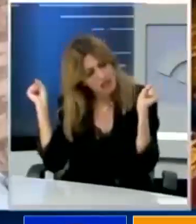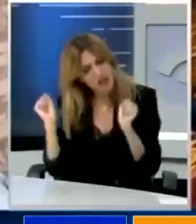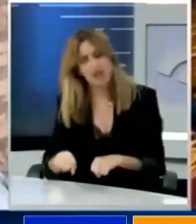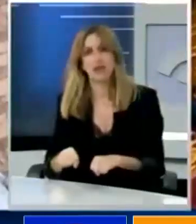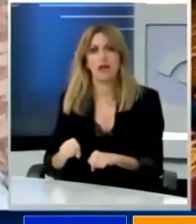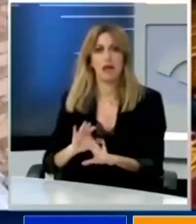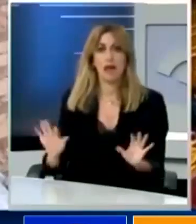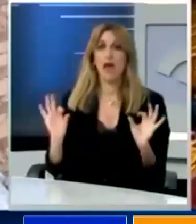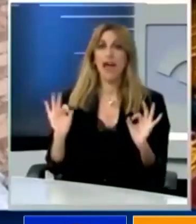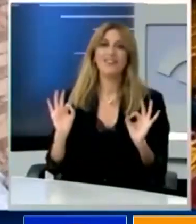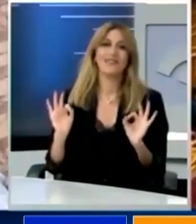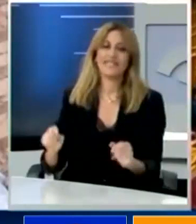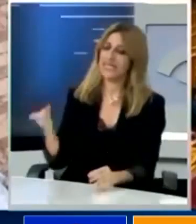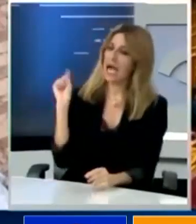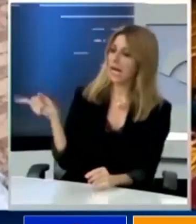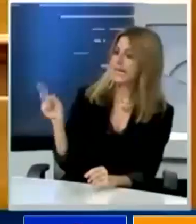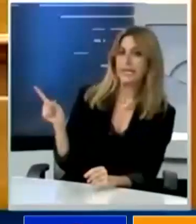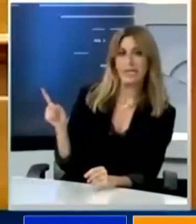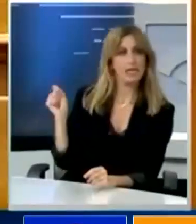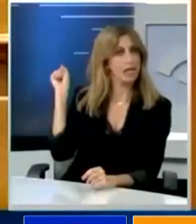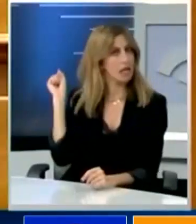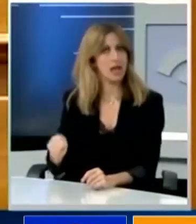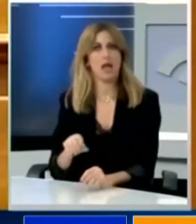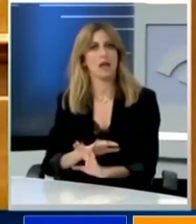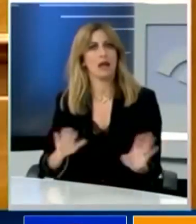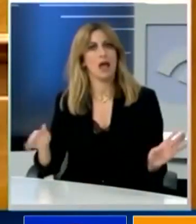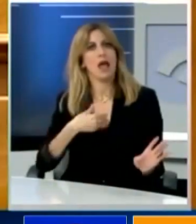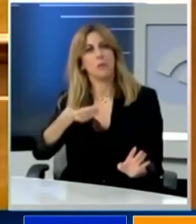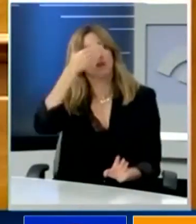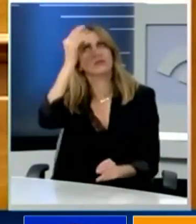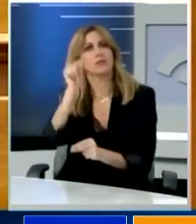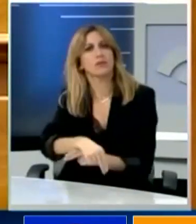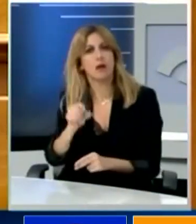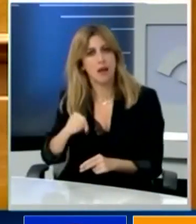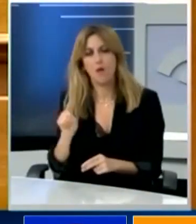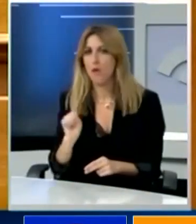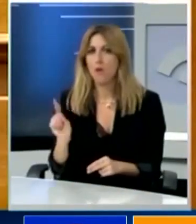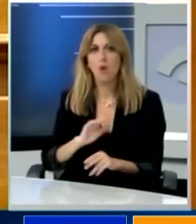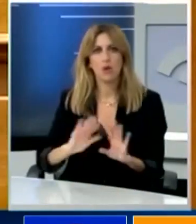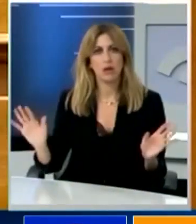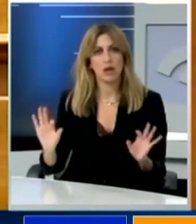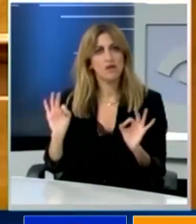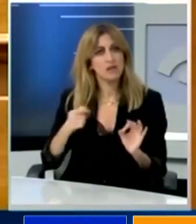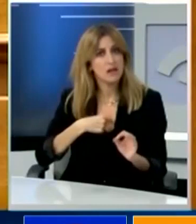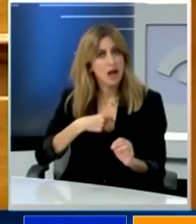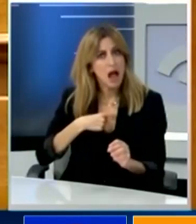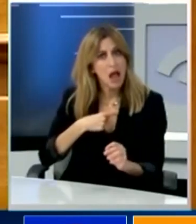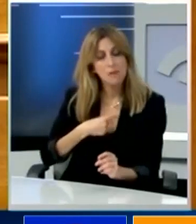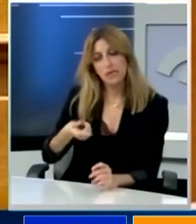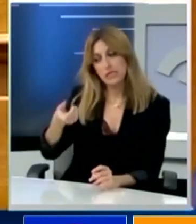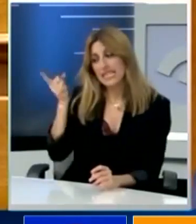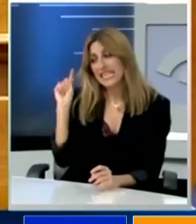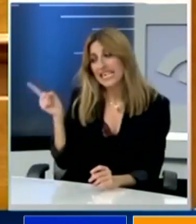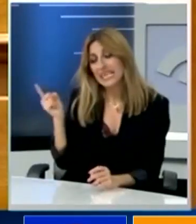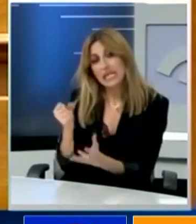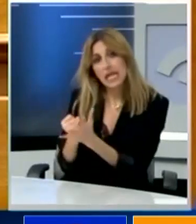Ασφαλώς και θα σας ασκήσουμε κριτική. Ασφαλώς και θα επισημάνουμε τις αστοχίες, τις αρρυθμίες, τις αντιφάσεις.